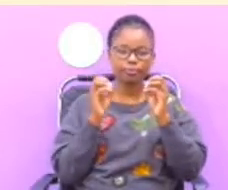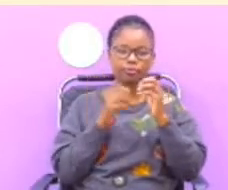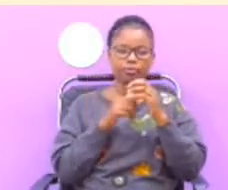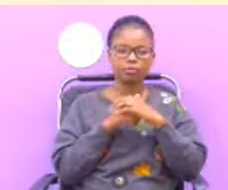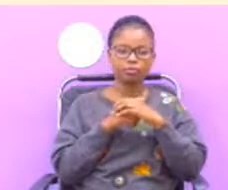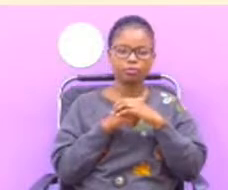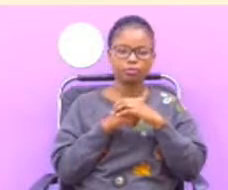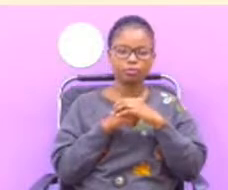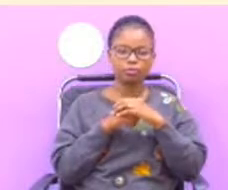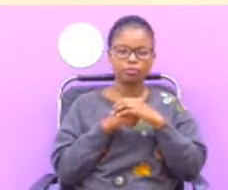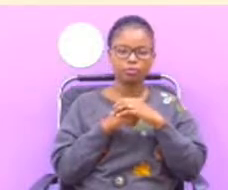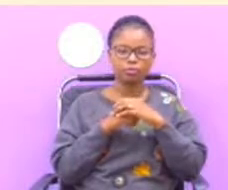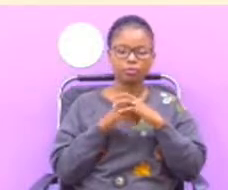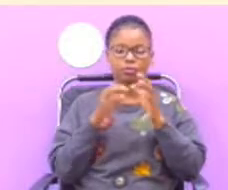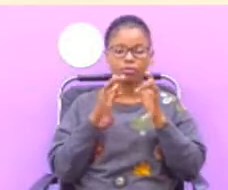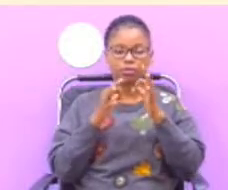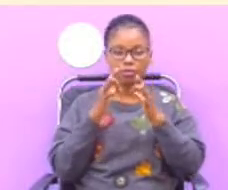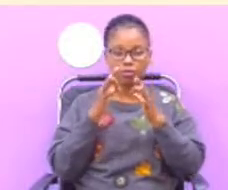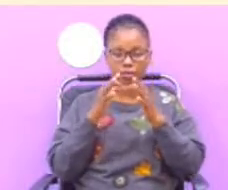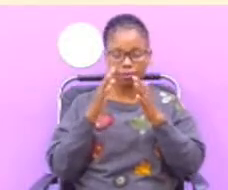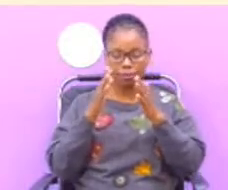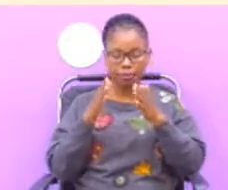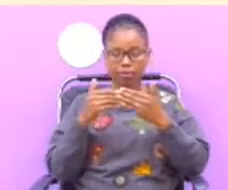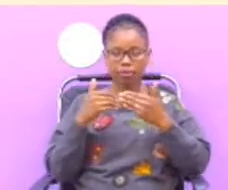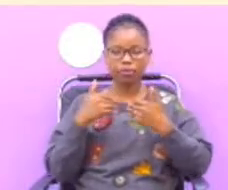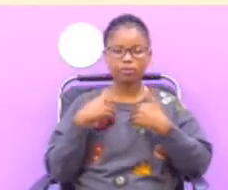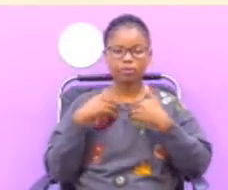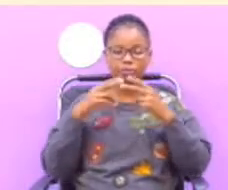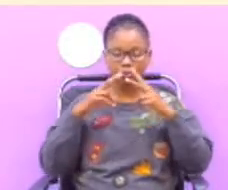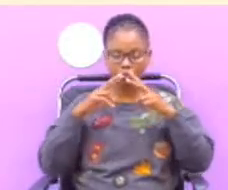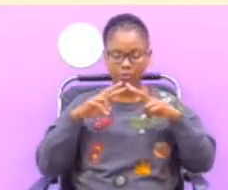Korwo wĩ mũndũ wĩ thayũ mũingĩ na riri mũingĩ na gĩkeno kĩa Ngai.